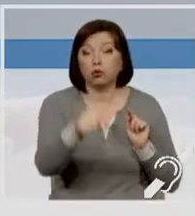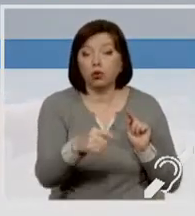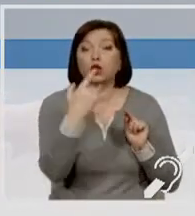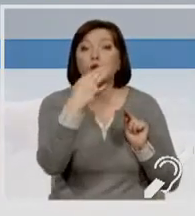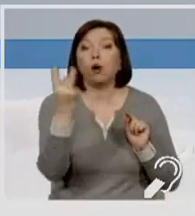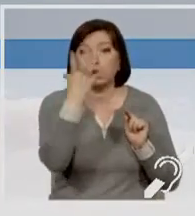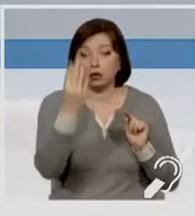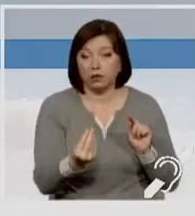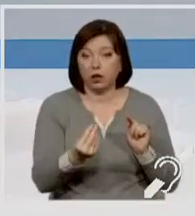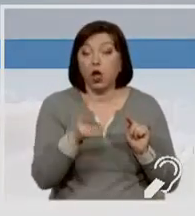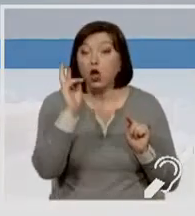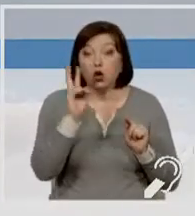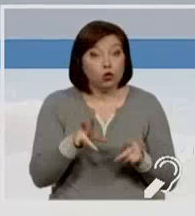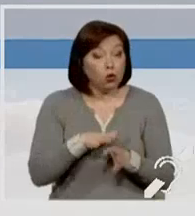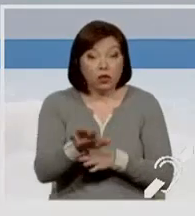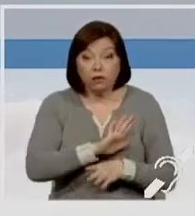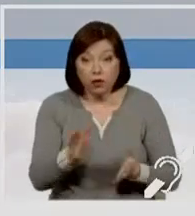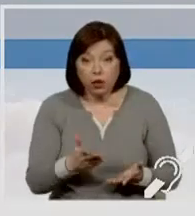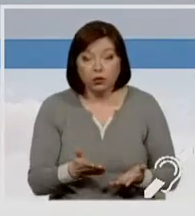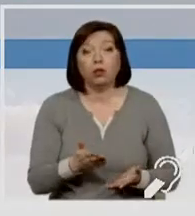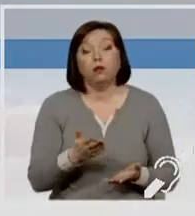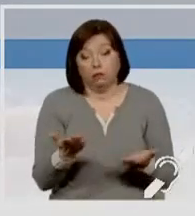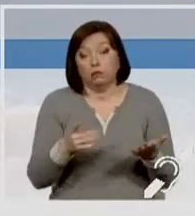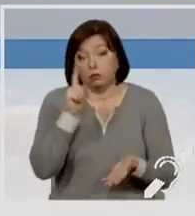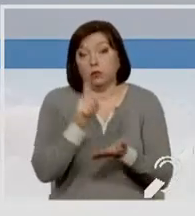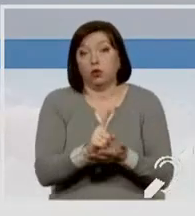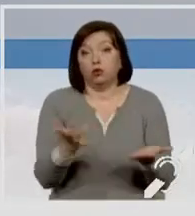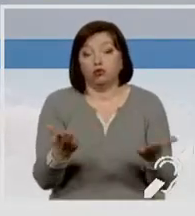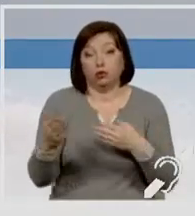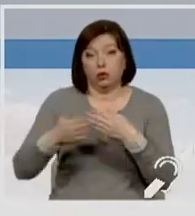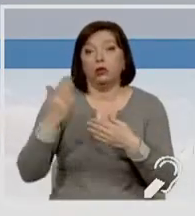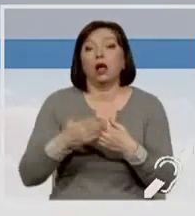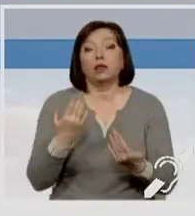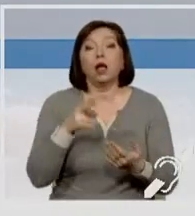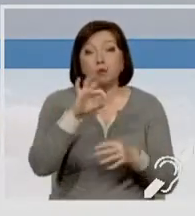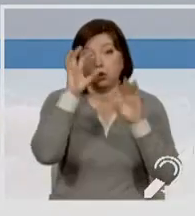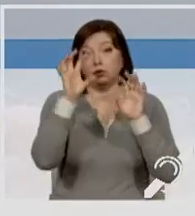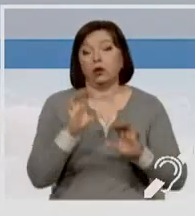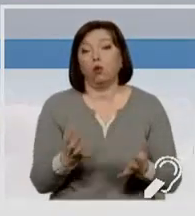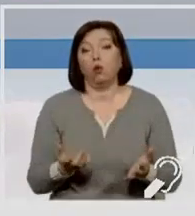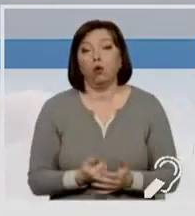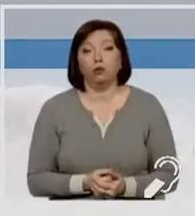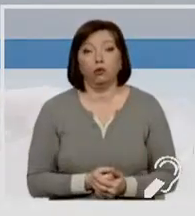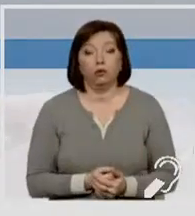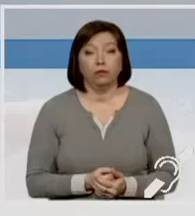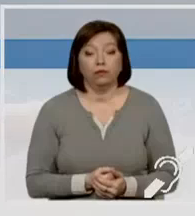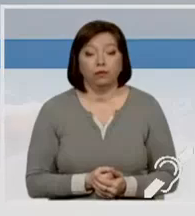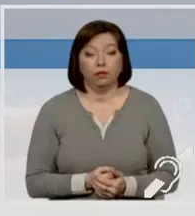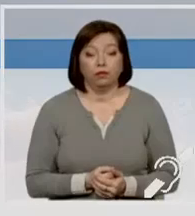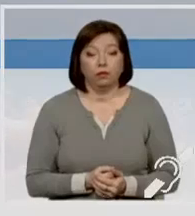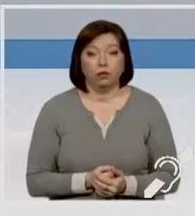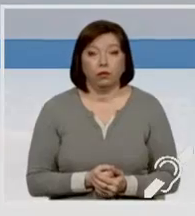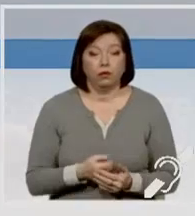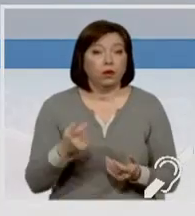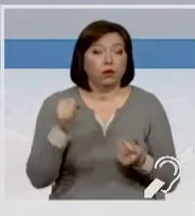ori pe zi. Deci cei care nu au făcut acest lucru, în mod normal, ANTA trebuie să aplice legea, nu neapărat în funcție de câte încălcări au fost.